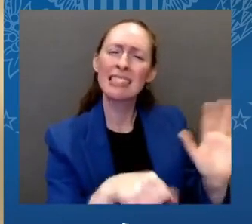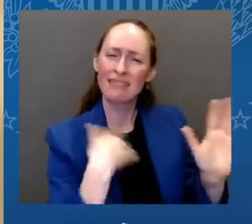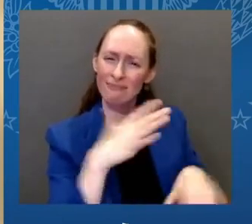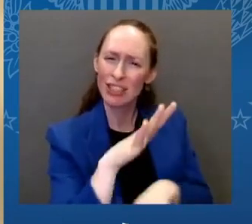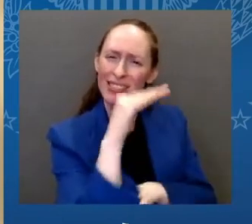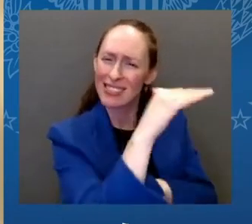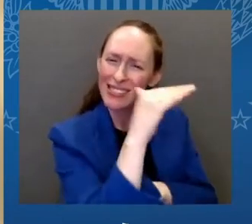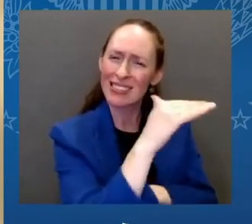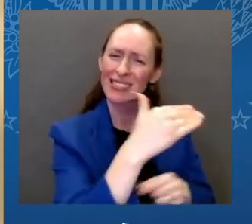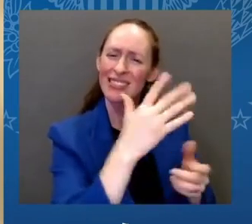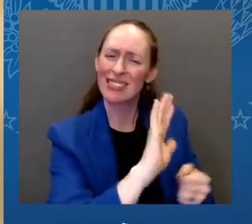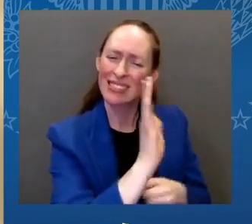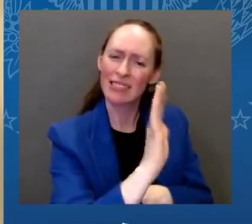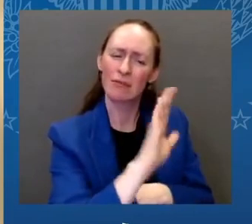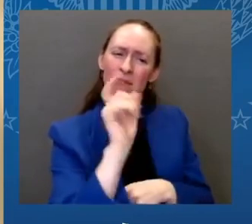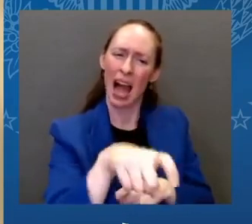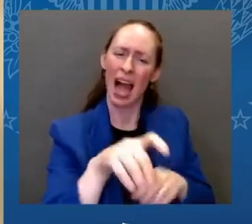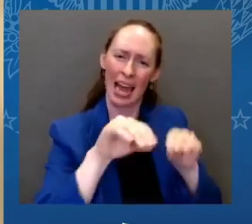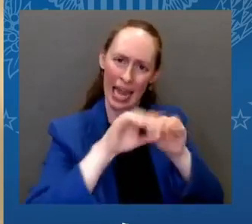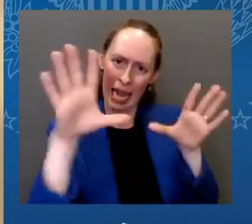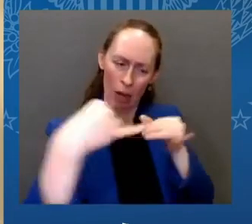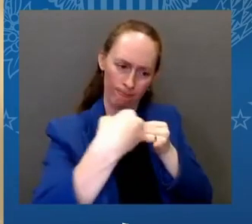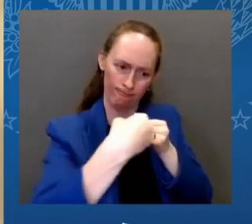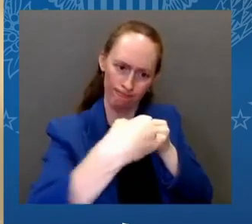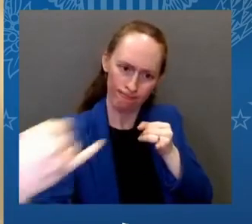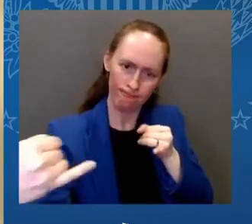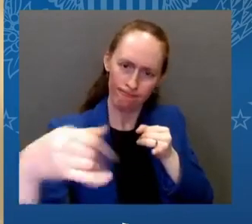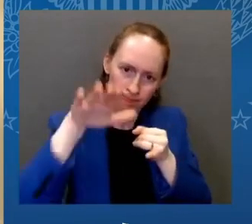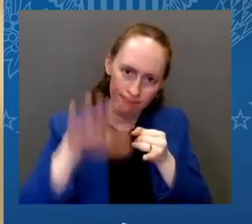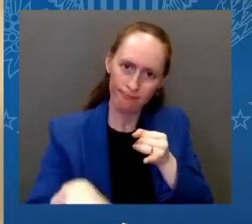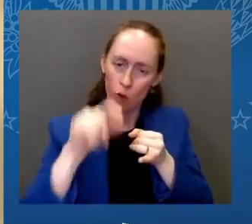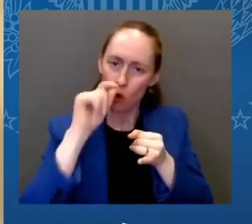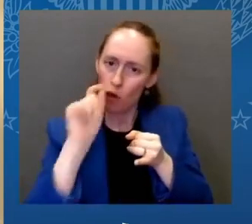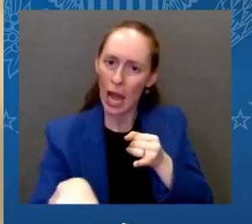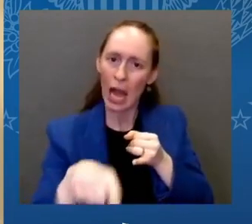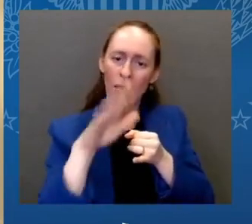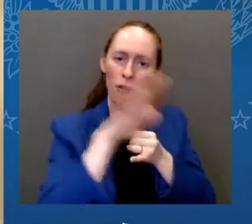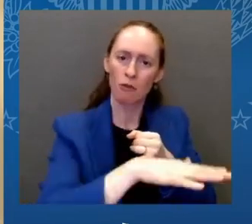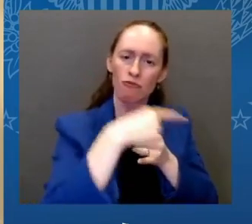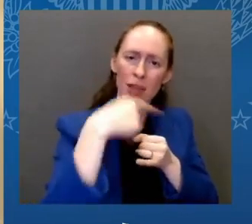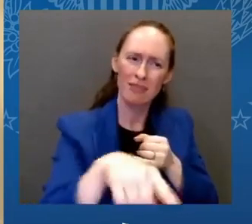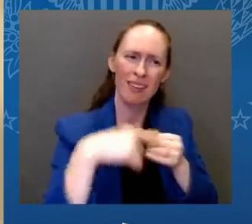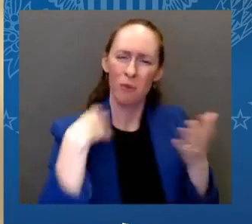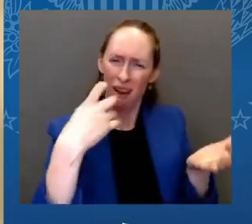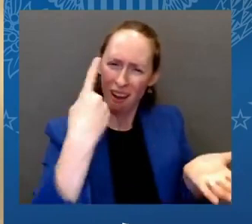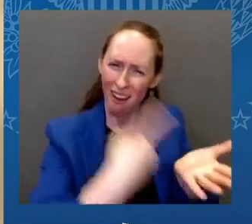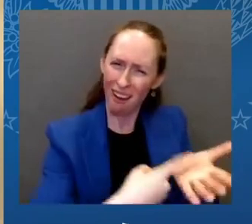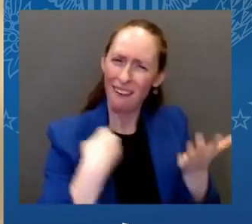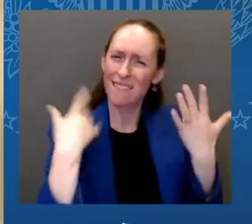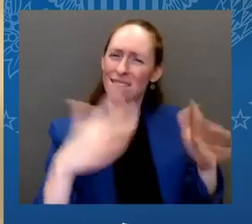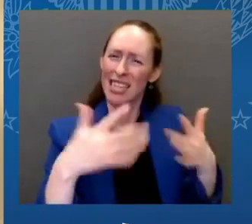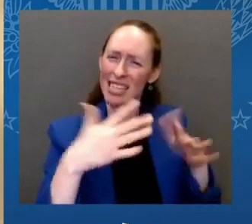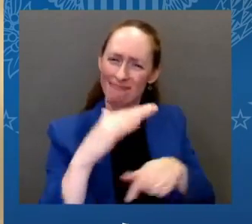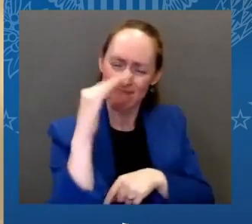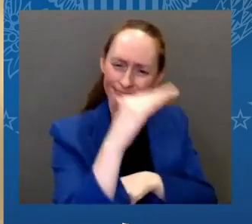Не дай Боже, може бути повномасштабна війна. Він говорив, такого ніколи не буде, говорив всім, він всім брехав. Які